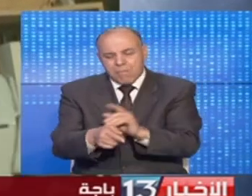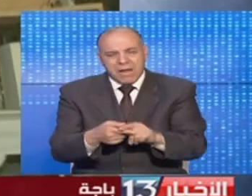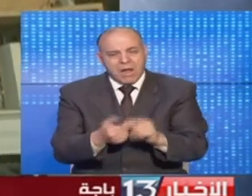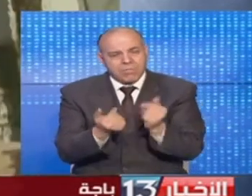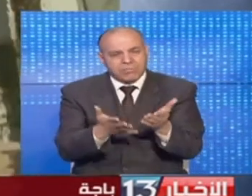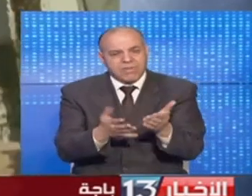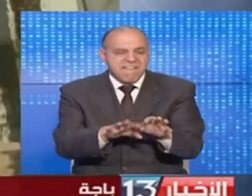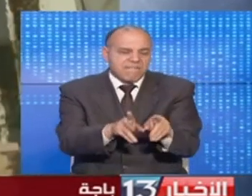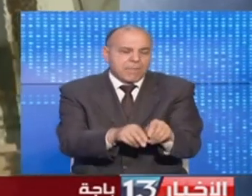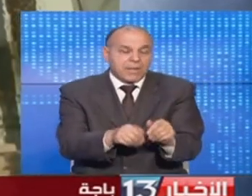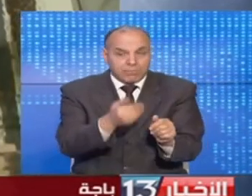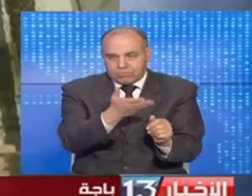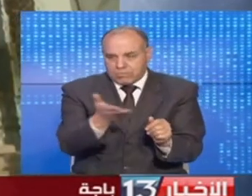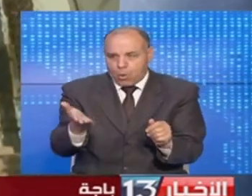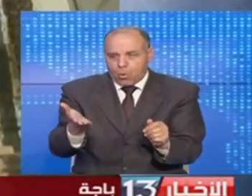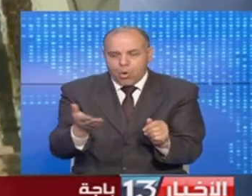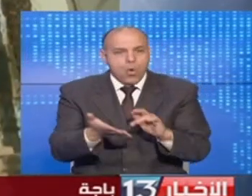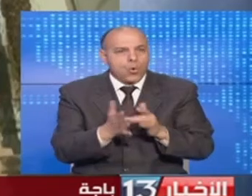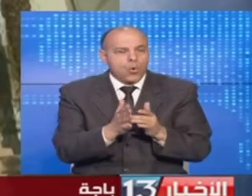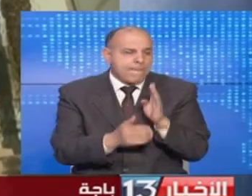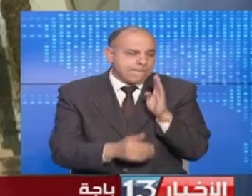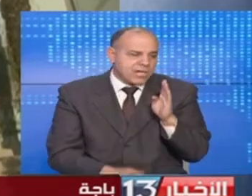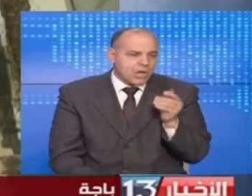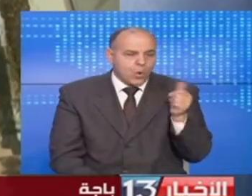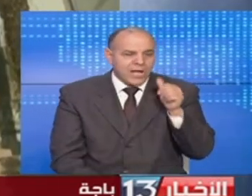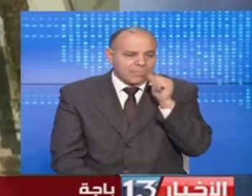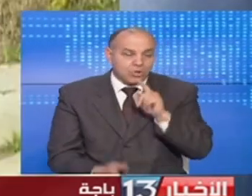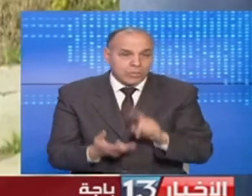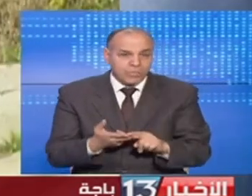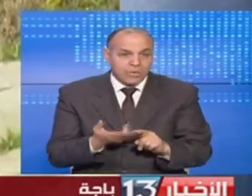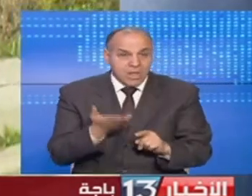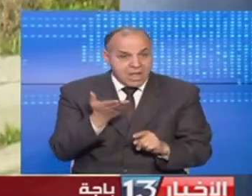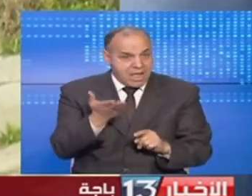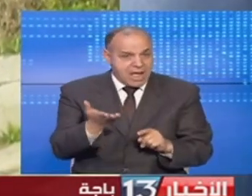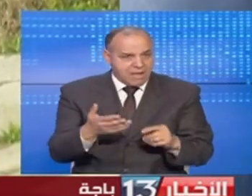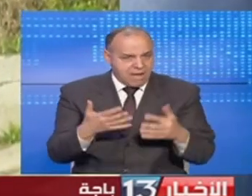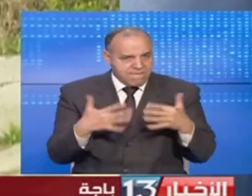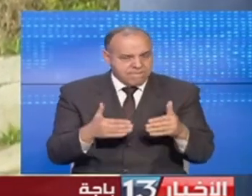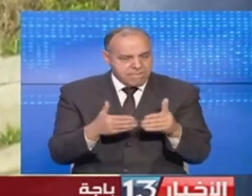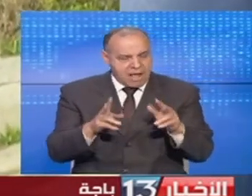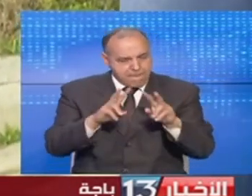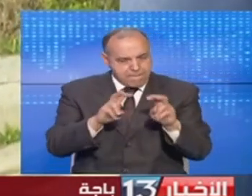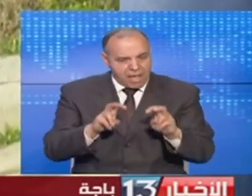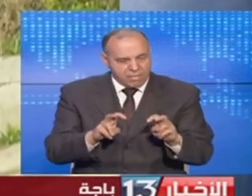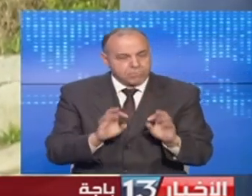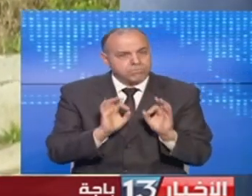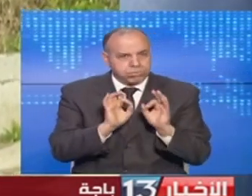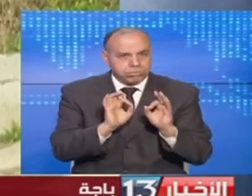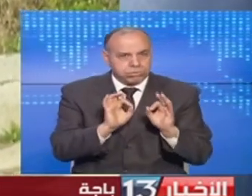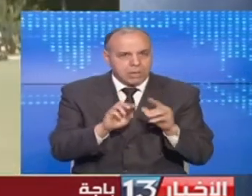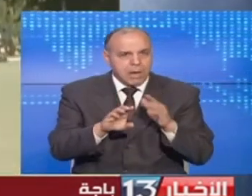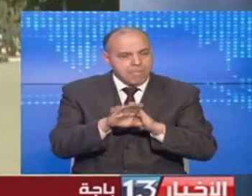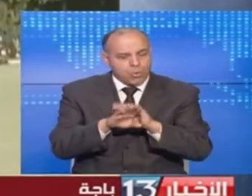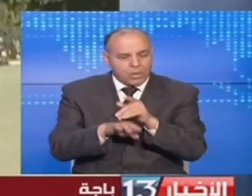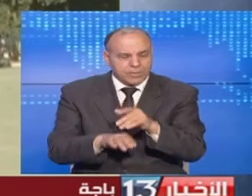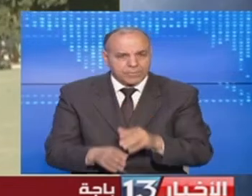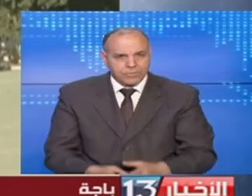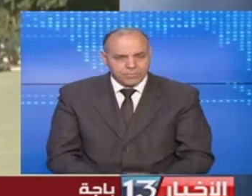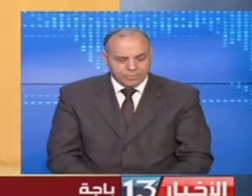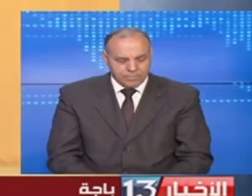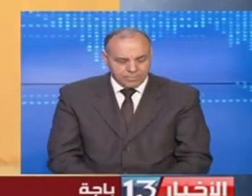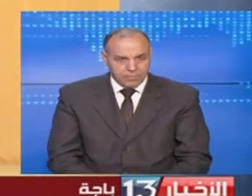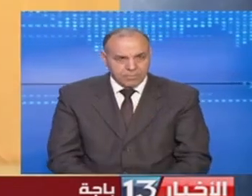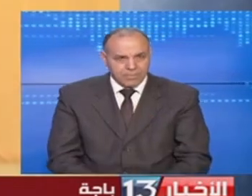الى عائلتيهما في كل من باو تبرسق وقد تم فتح بحث تحقيقي في هذا الصدد